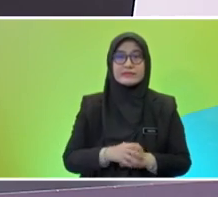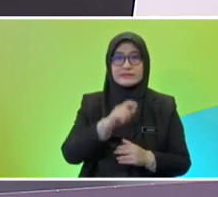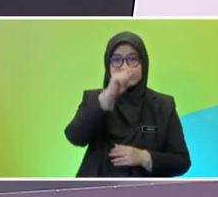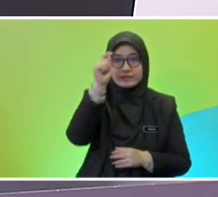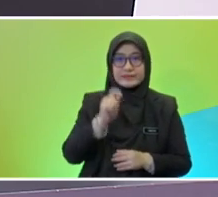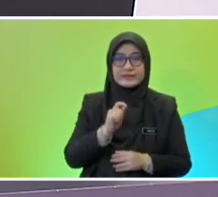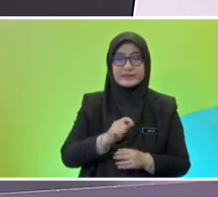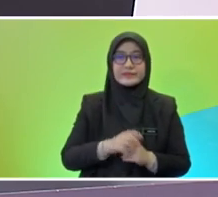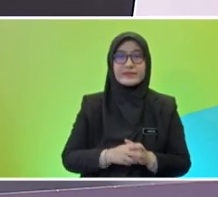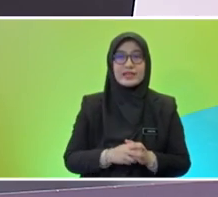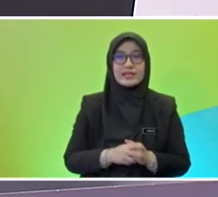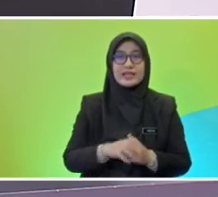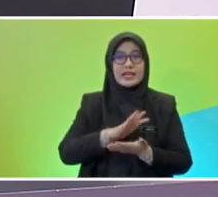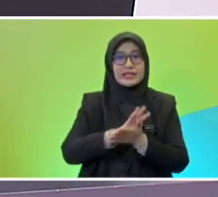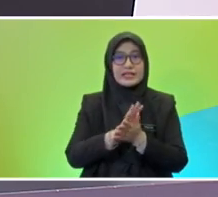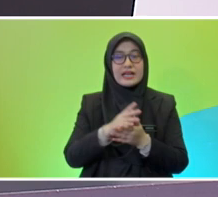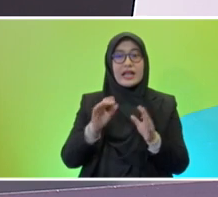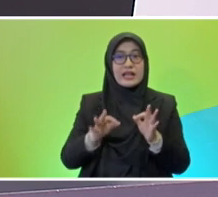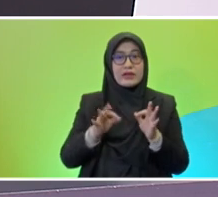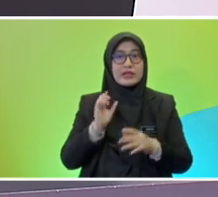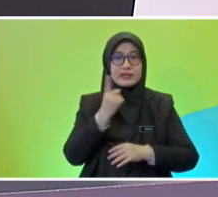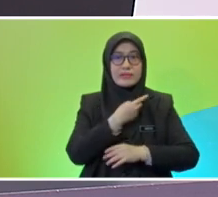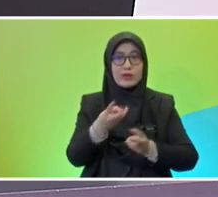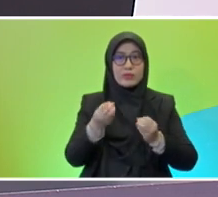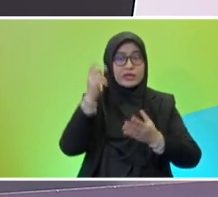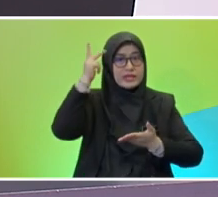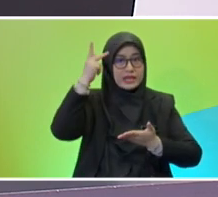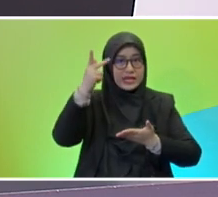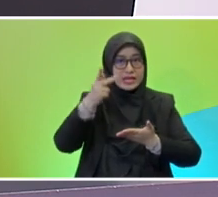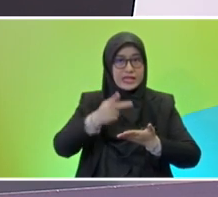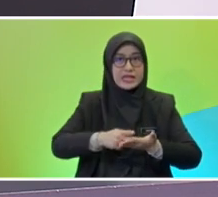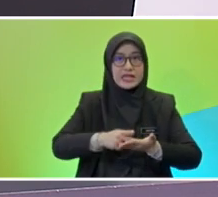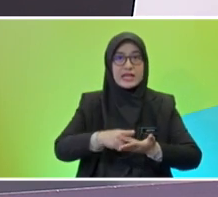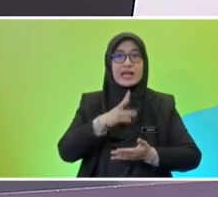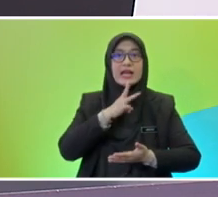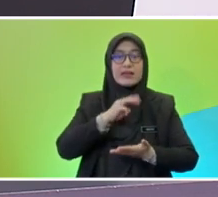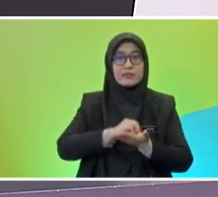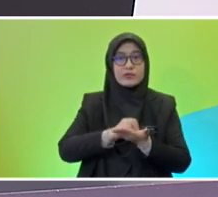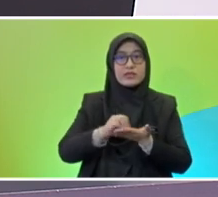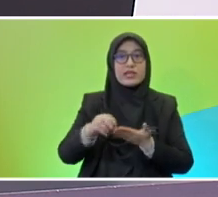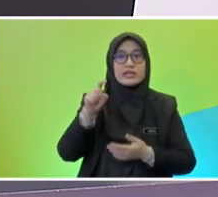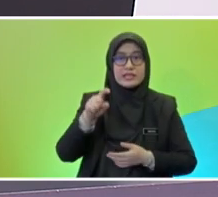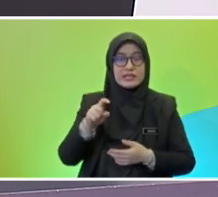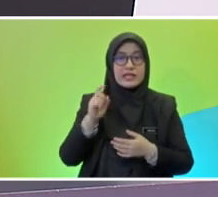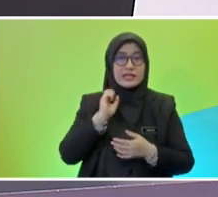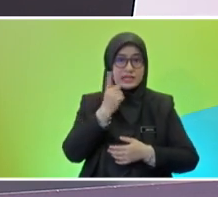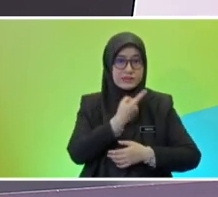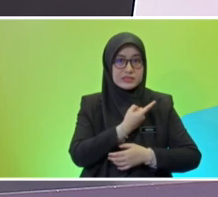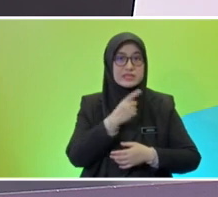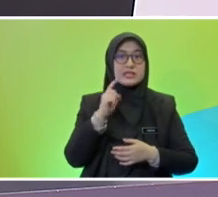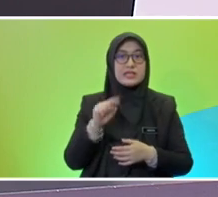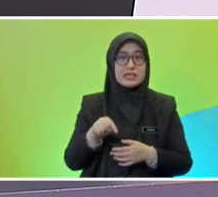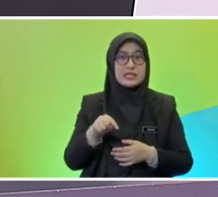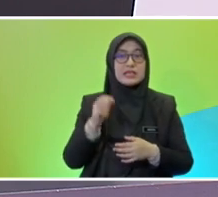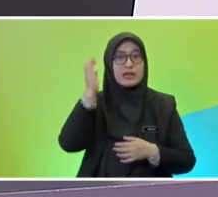kenal kalau kita naik kita karena tahu syarat-syarat untuk kita kenal